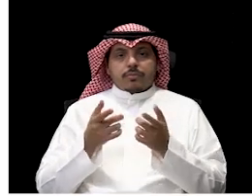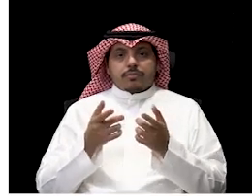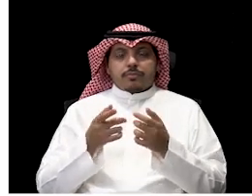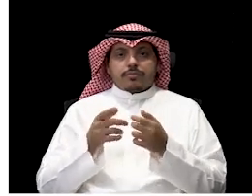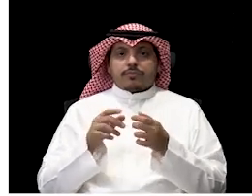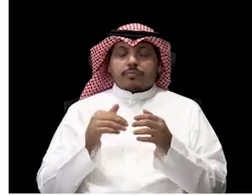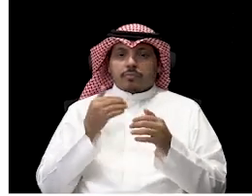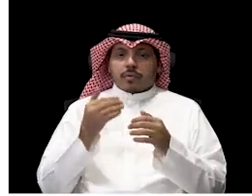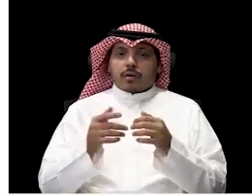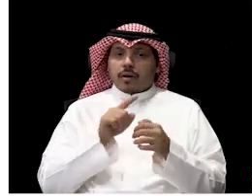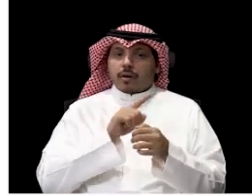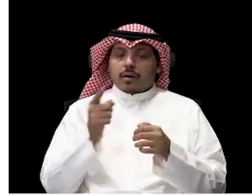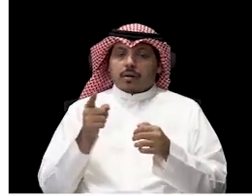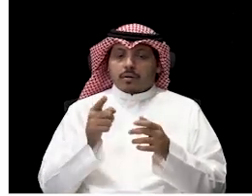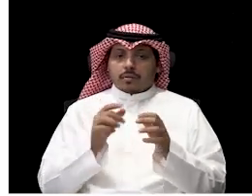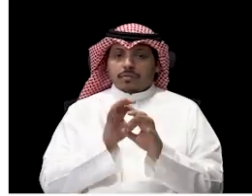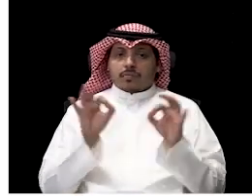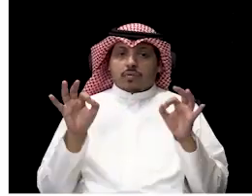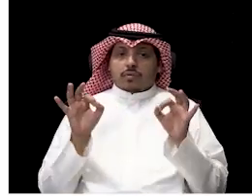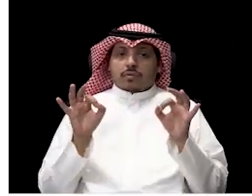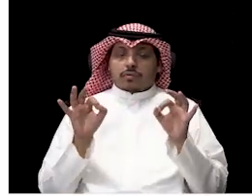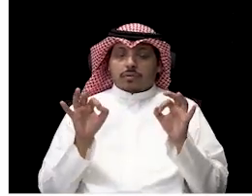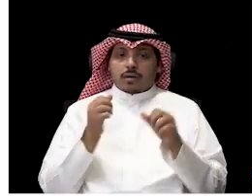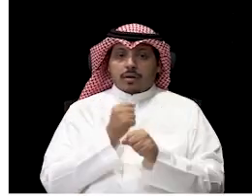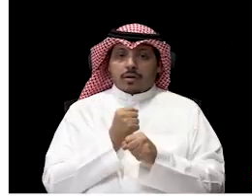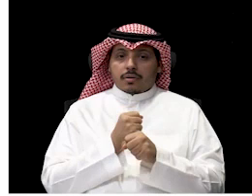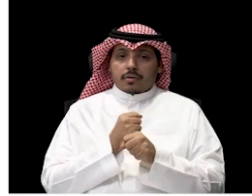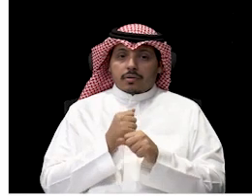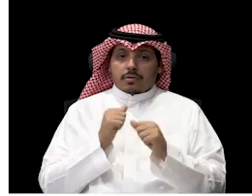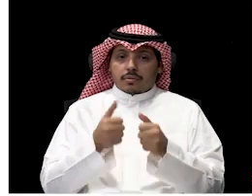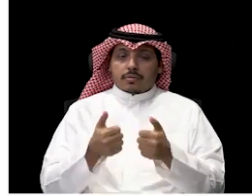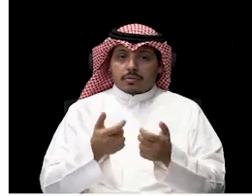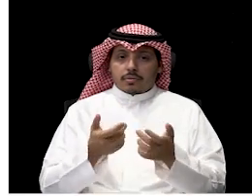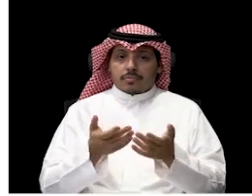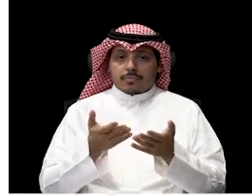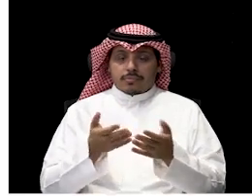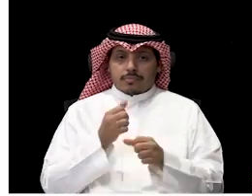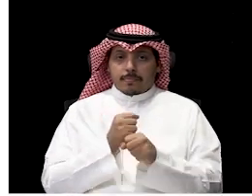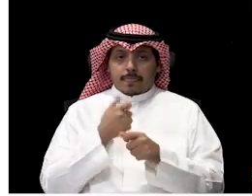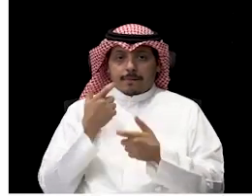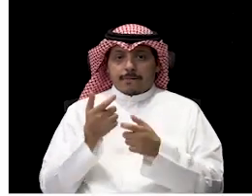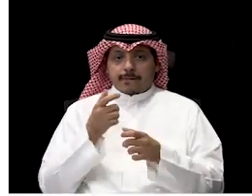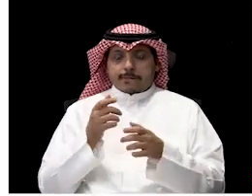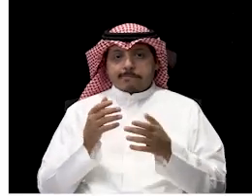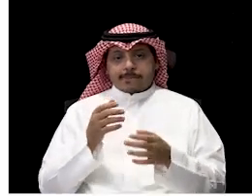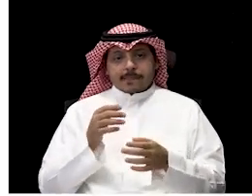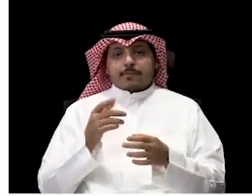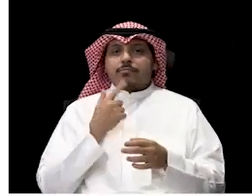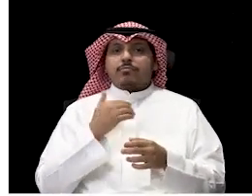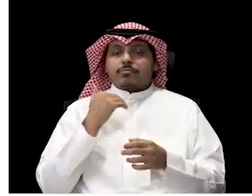تعني ألا تتهيأ فرص العمل للأفراد الباحثين عن العمل الراغبين